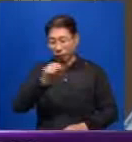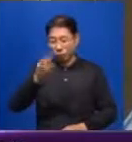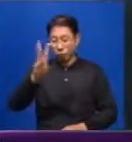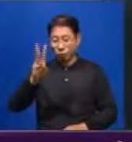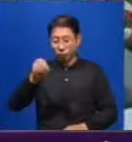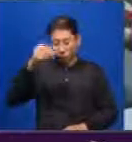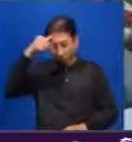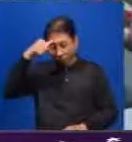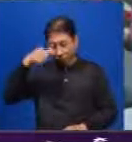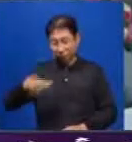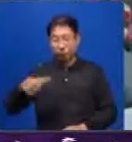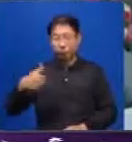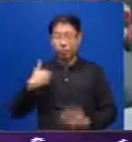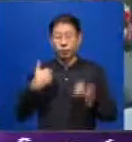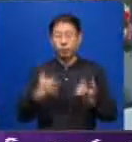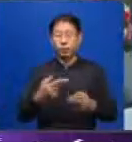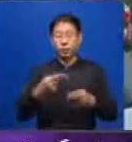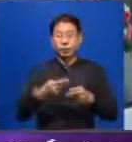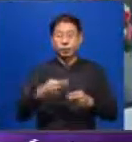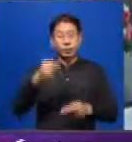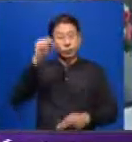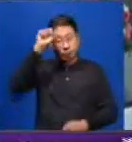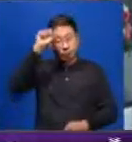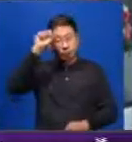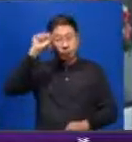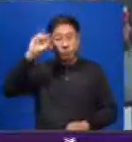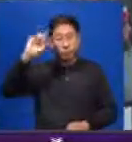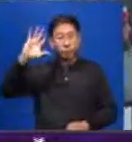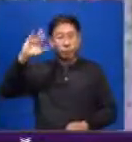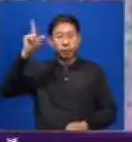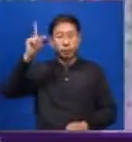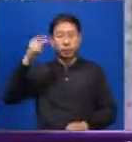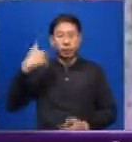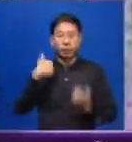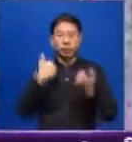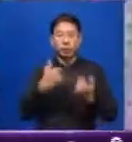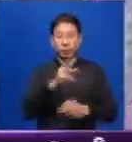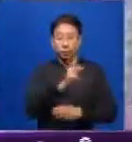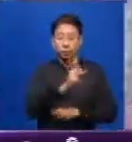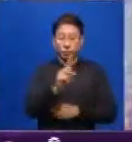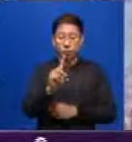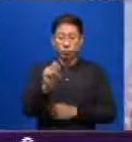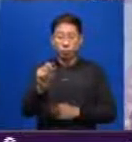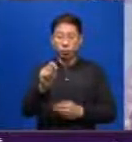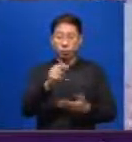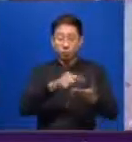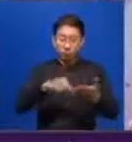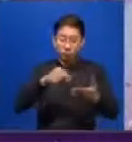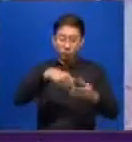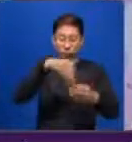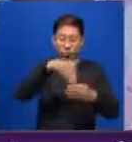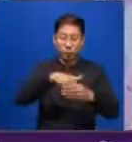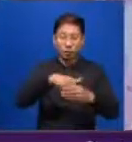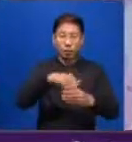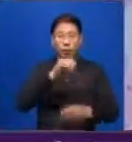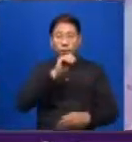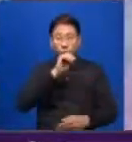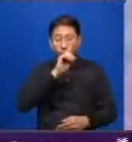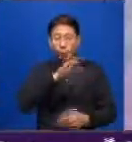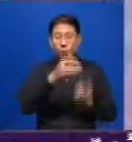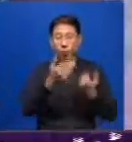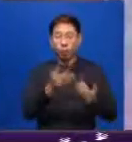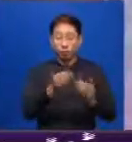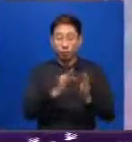ส่วนกรณีที่นายสมชัยศรีสุทธิยากรกกต.ด้านบริหารกิจการเลือกตั้งออกมาโพสต์ข้อความ